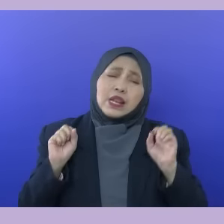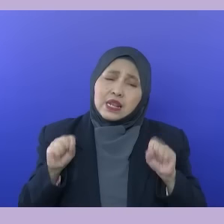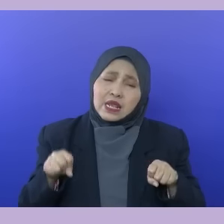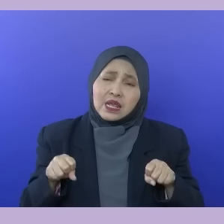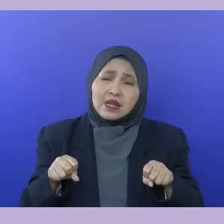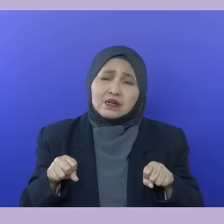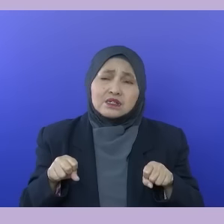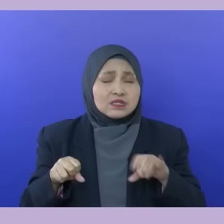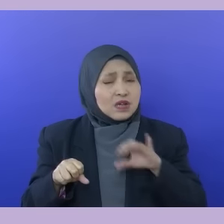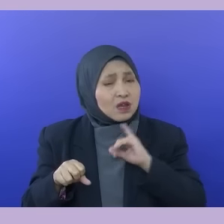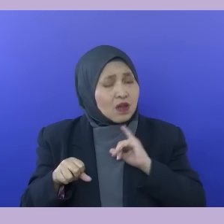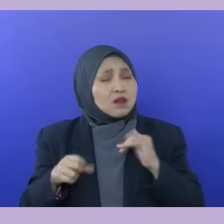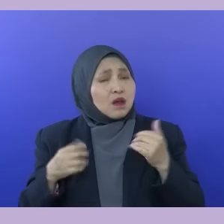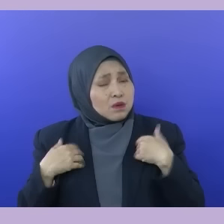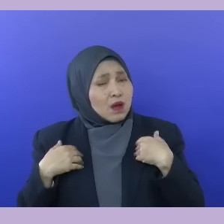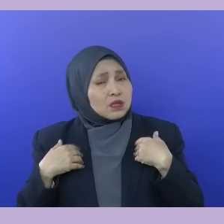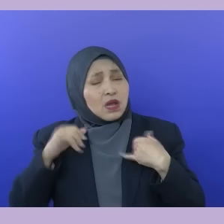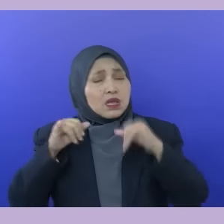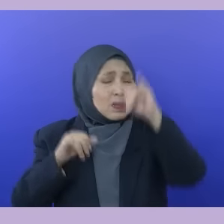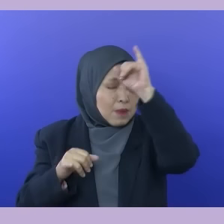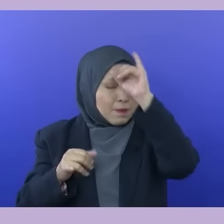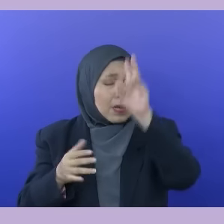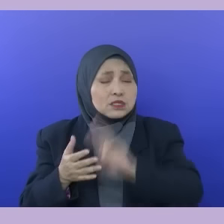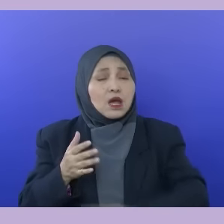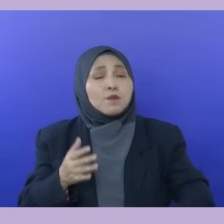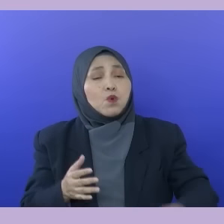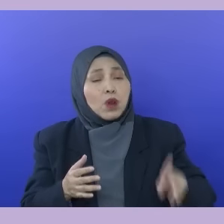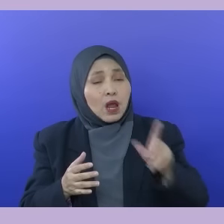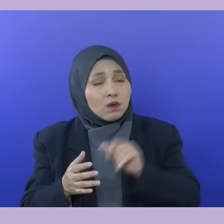Saya pernah dengar Imam baca